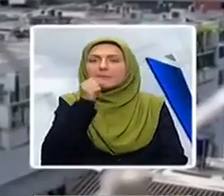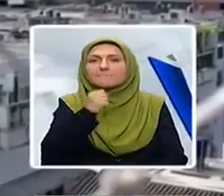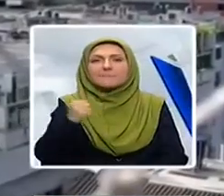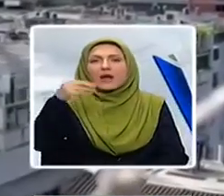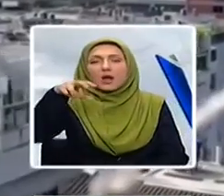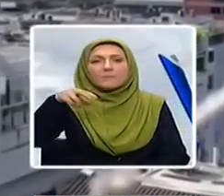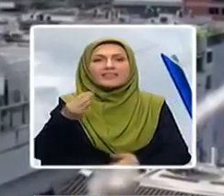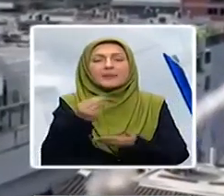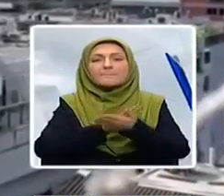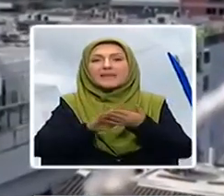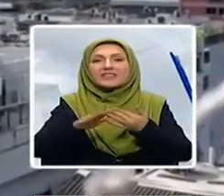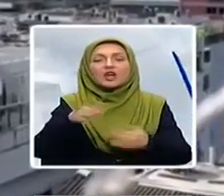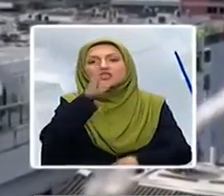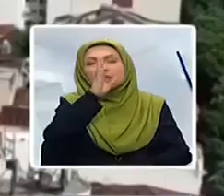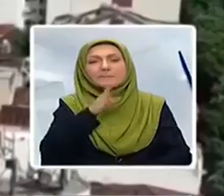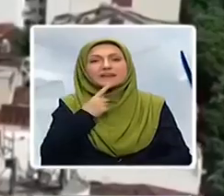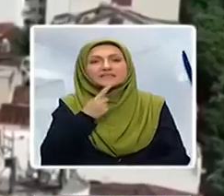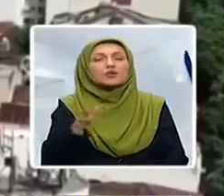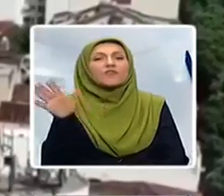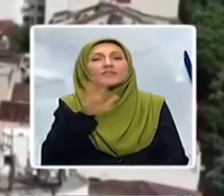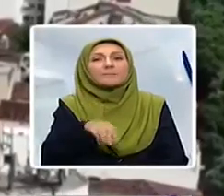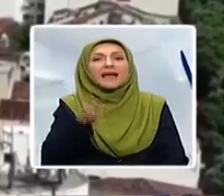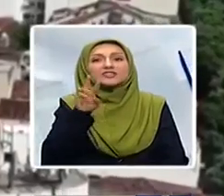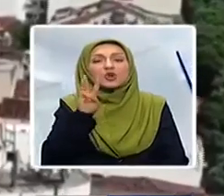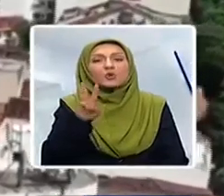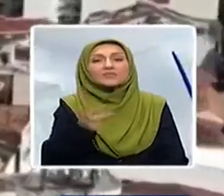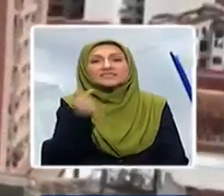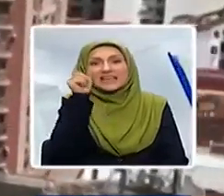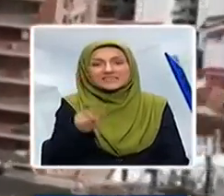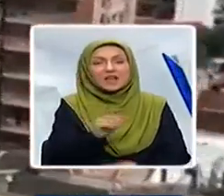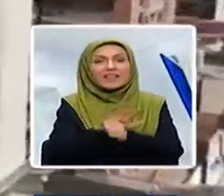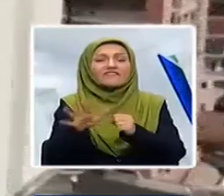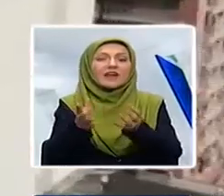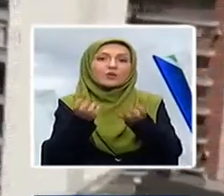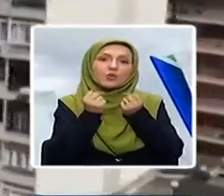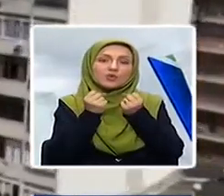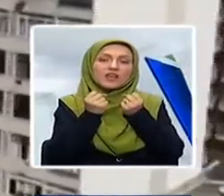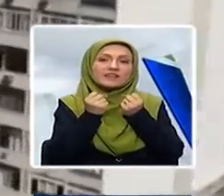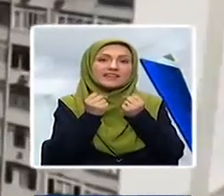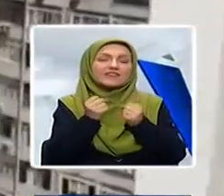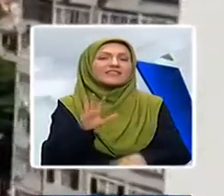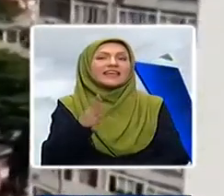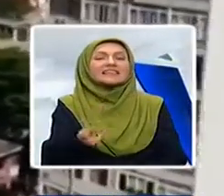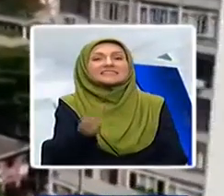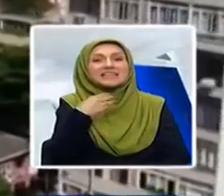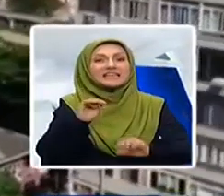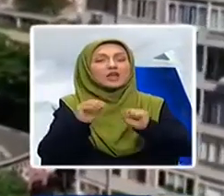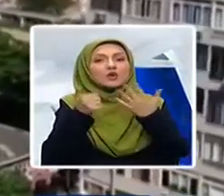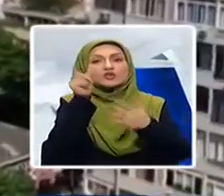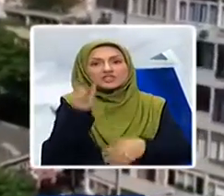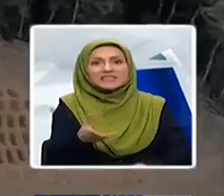تاکنون آلوده شدن حدود 53,000 نفر به ویروس کرونا و فوت بیش از 3,600 نفر را تایید